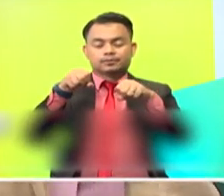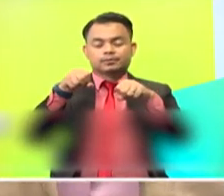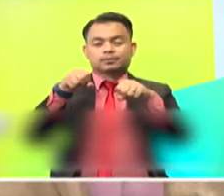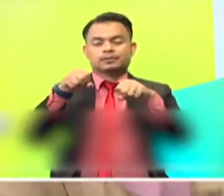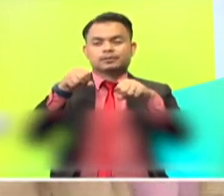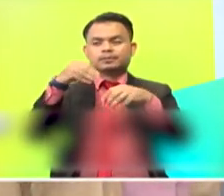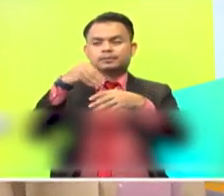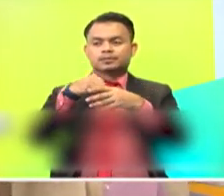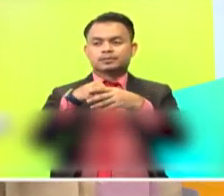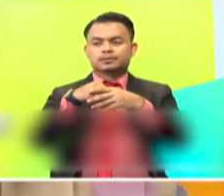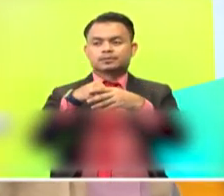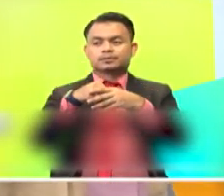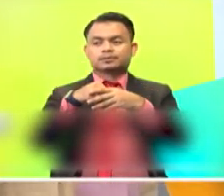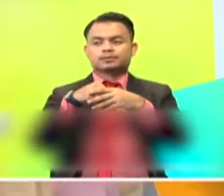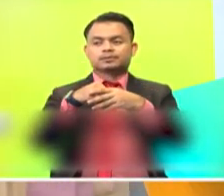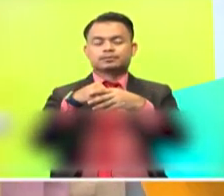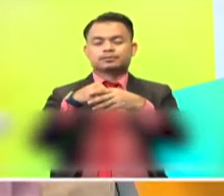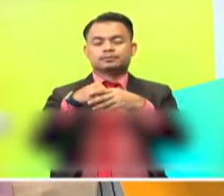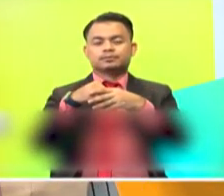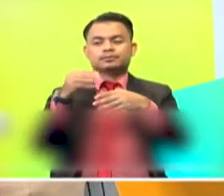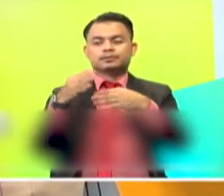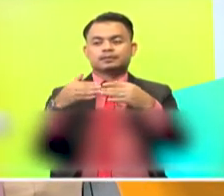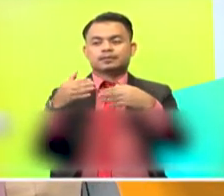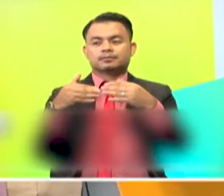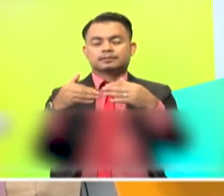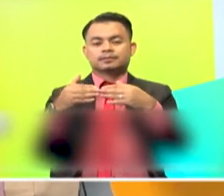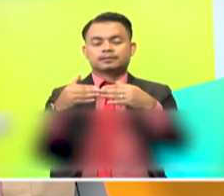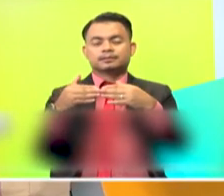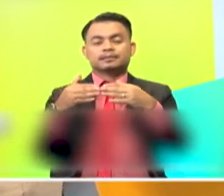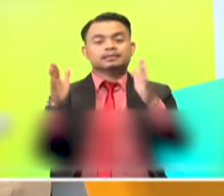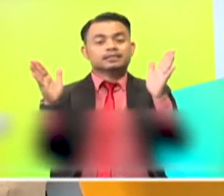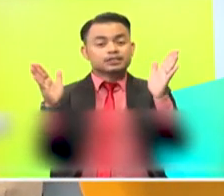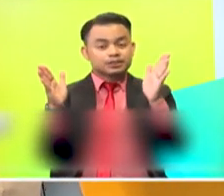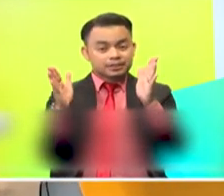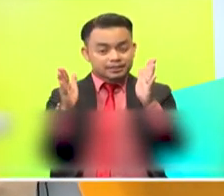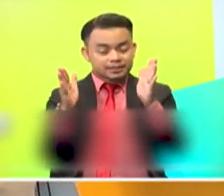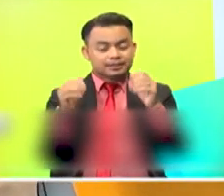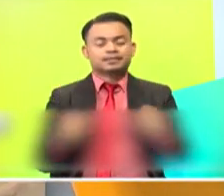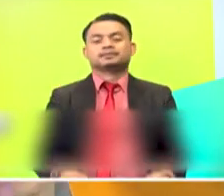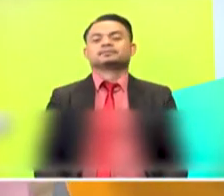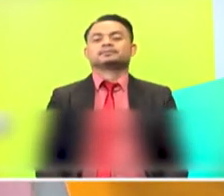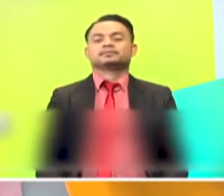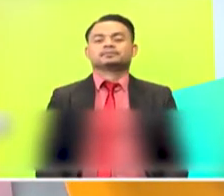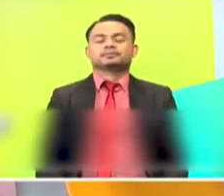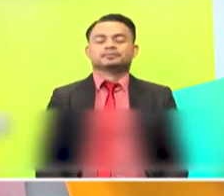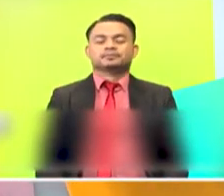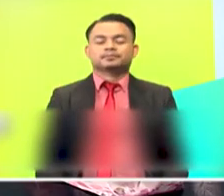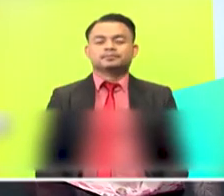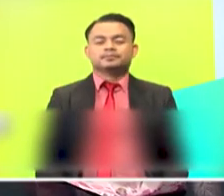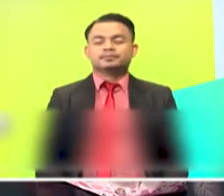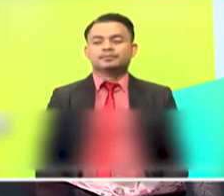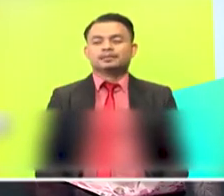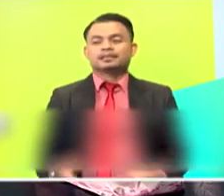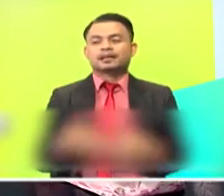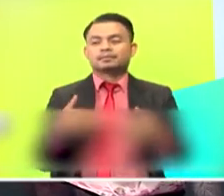ada cewek gua tahu ada peti sejuk gitu download kite nih Agak jiwa berhadir Oke takut tidak